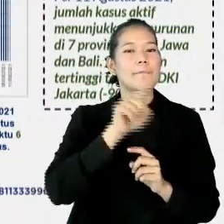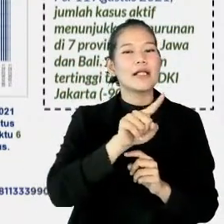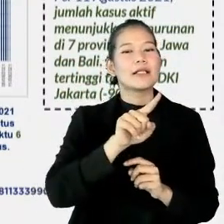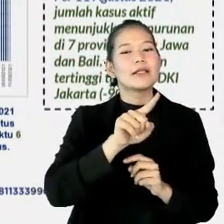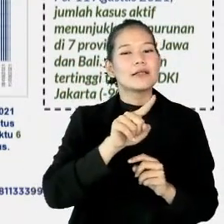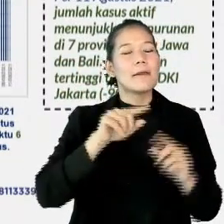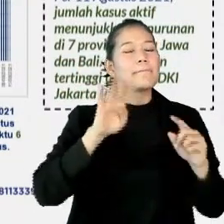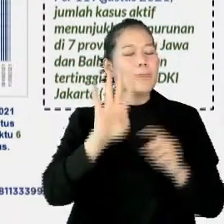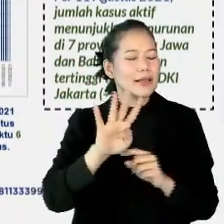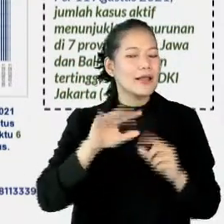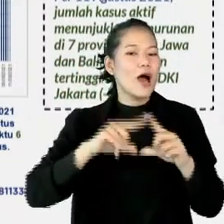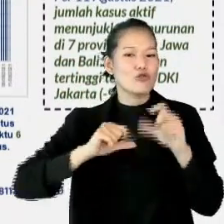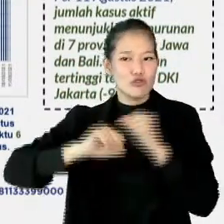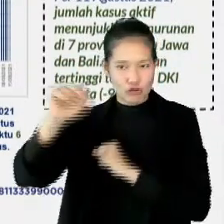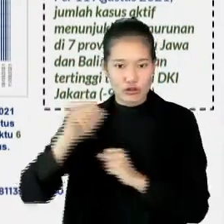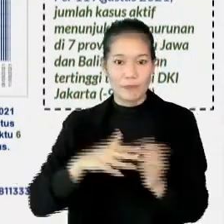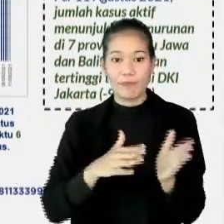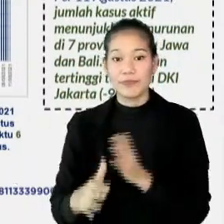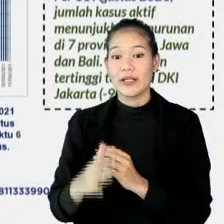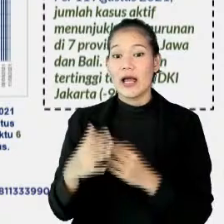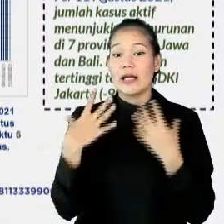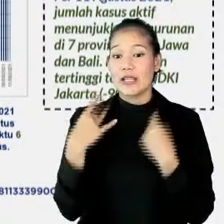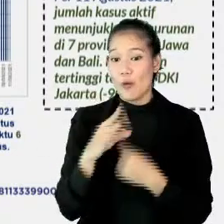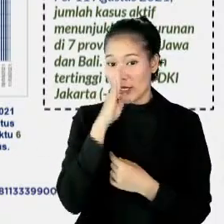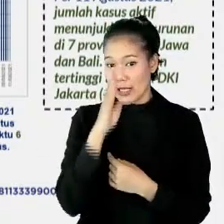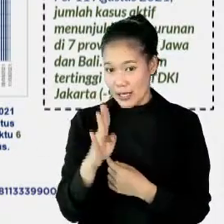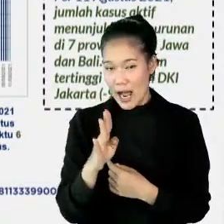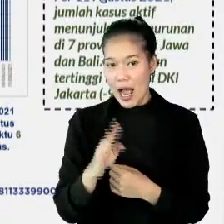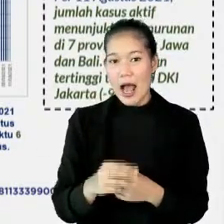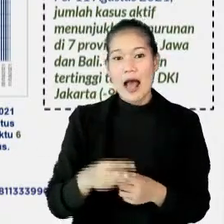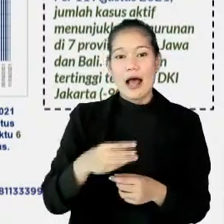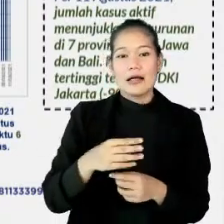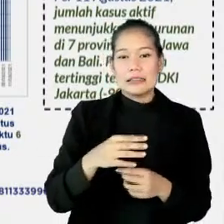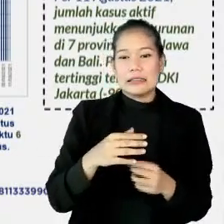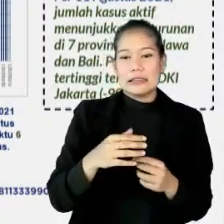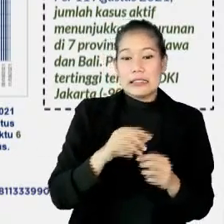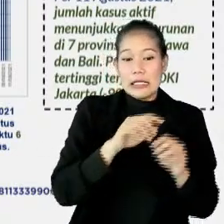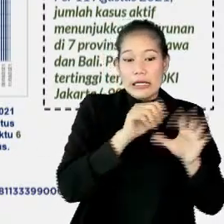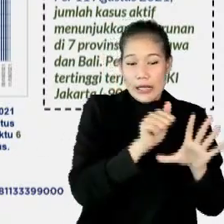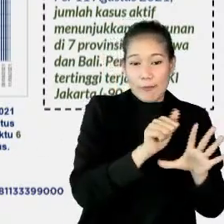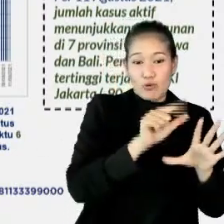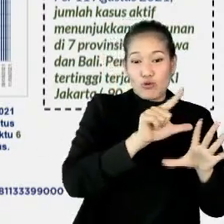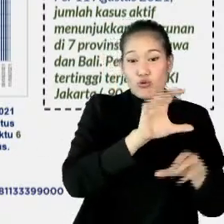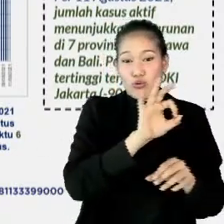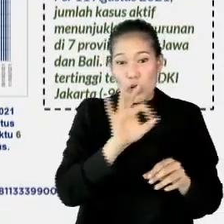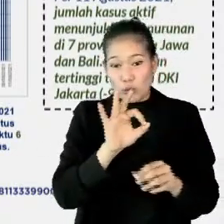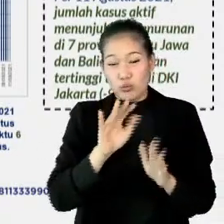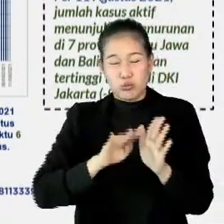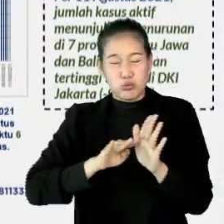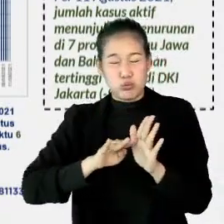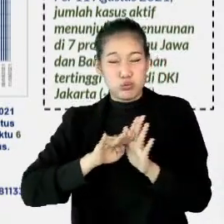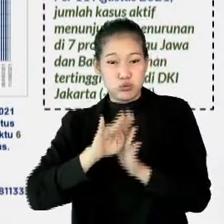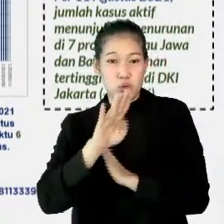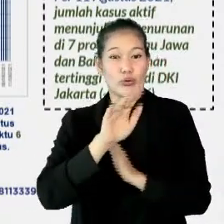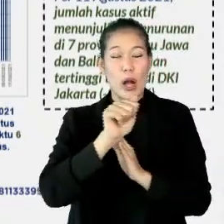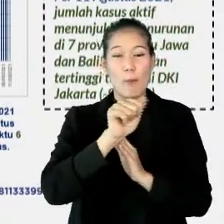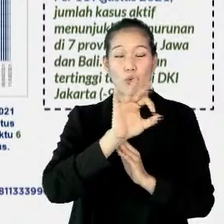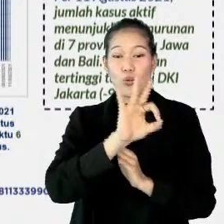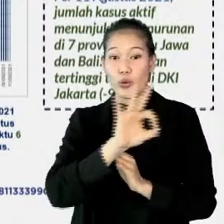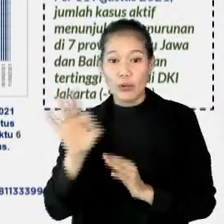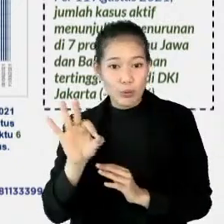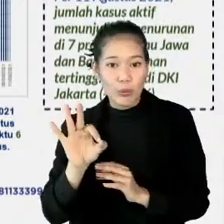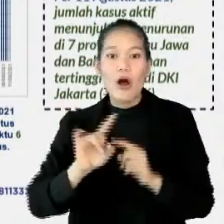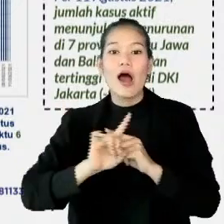Tengah kita juga lihat kenaikannya lebih dari 9 kali lipat, yang semula hanya di angka 6.700 naik ke 60.000, hampir 10 kali